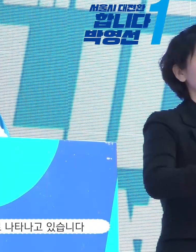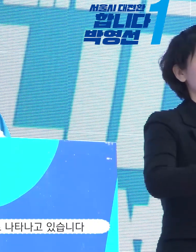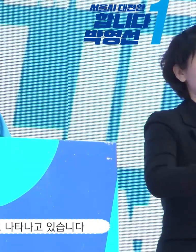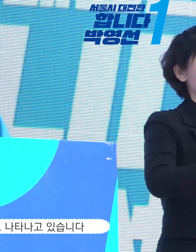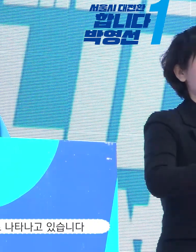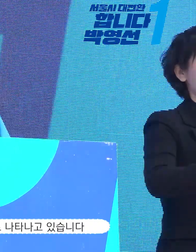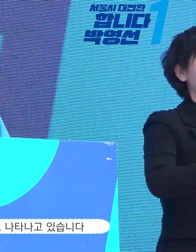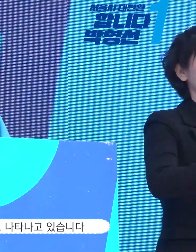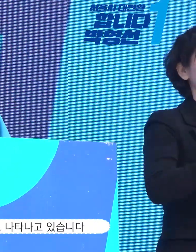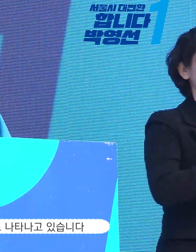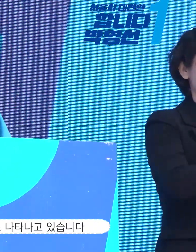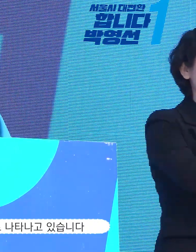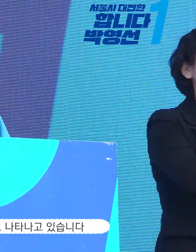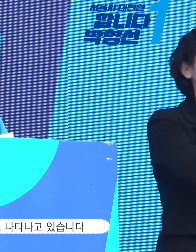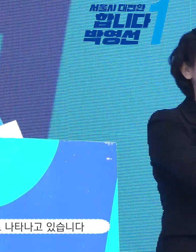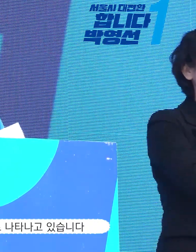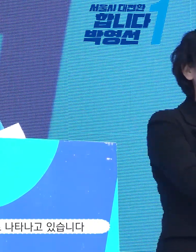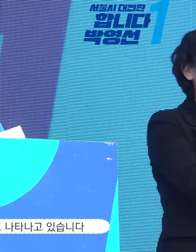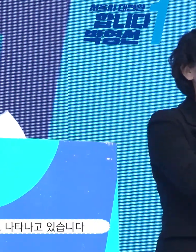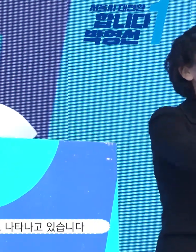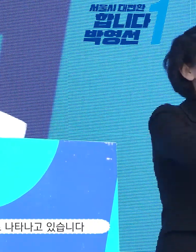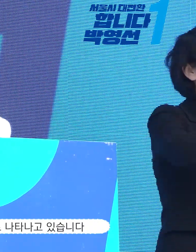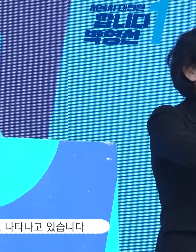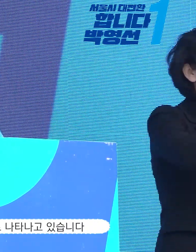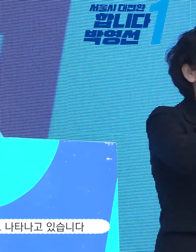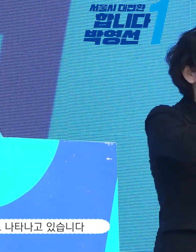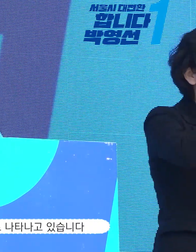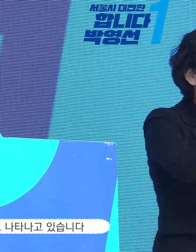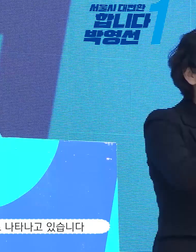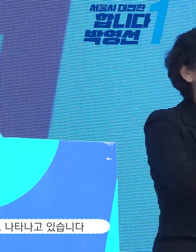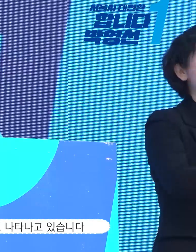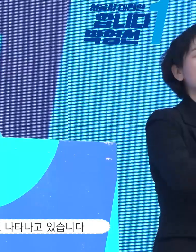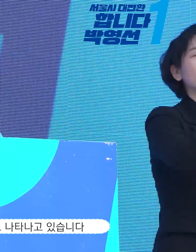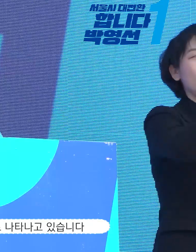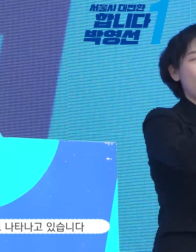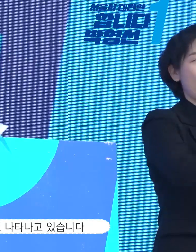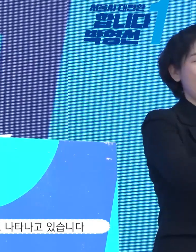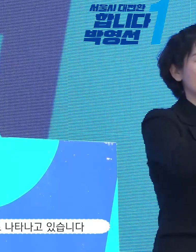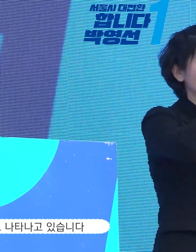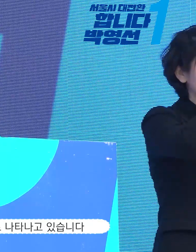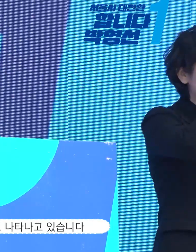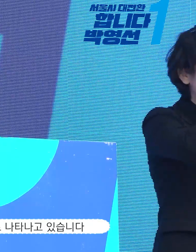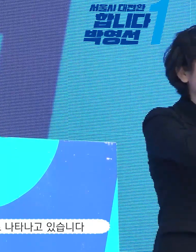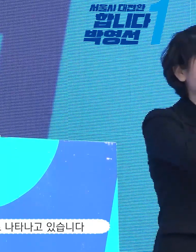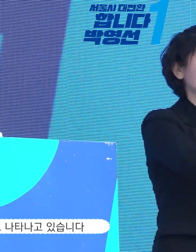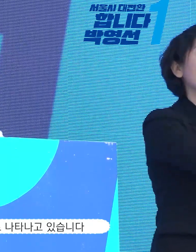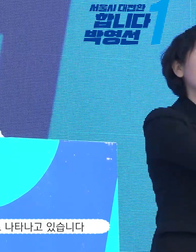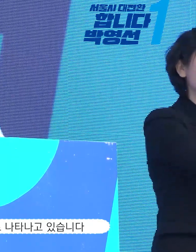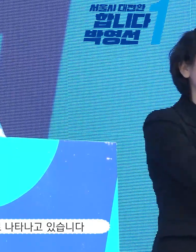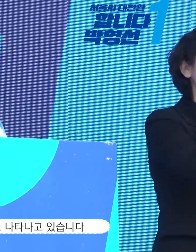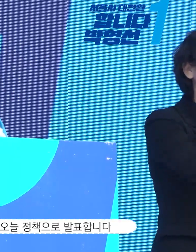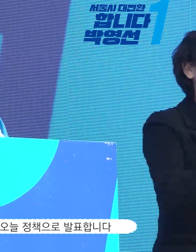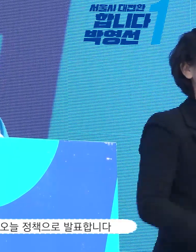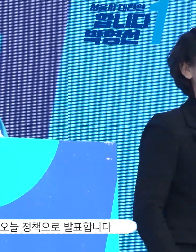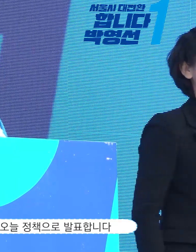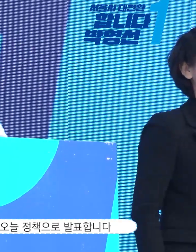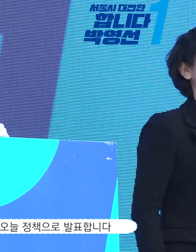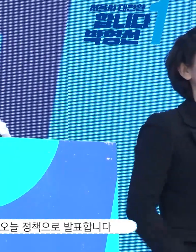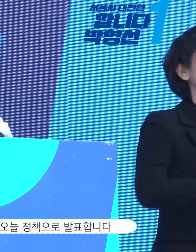결과 운영 성과도 상당히 있는 것으로 그렇게 나타나고 있습니다. 그래서